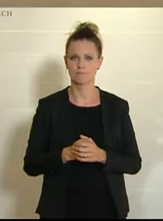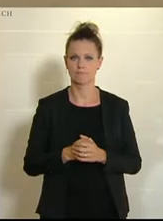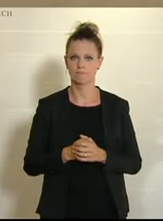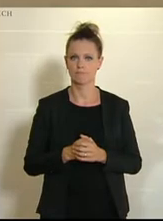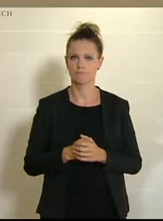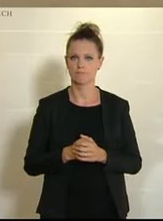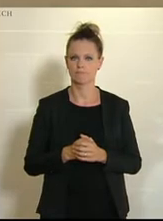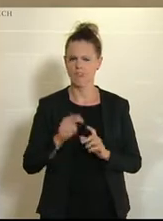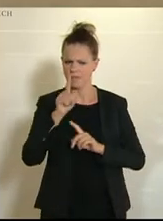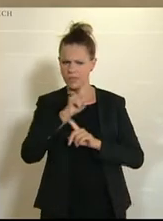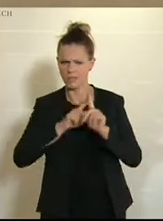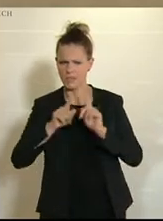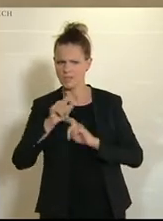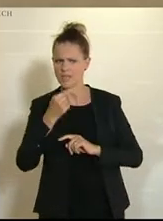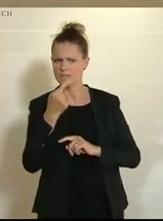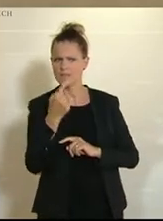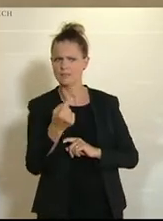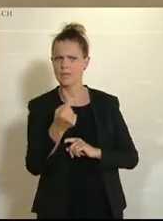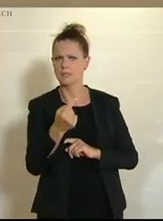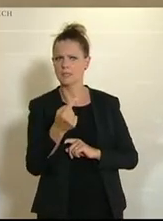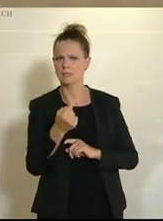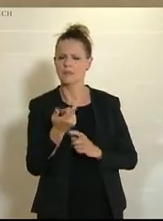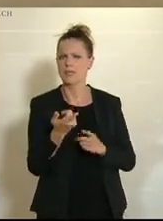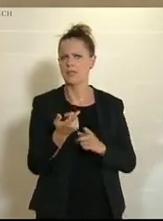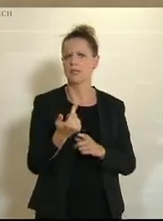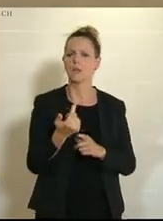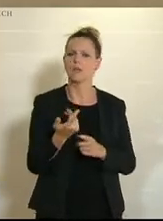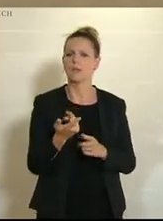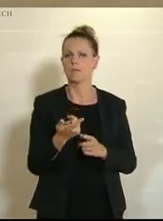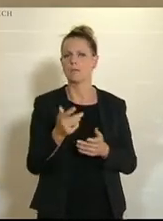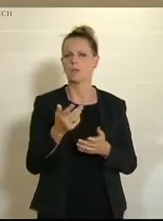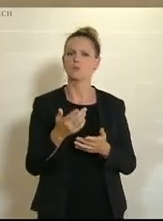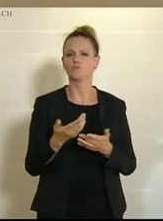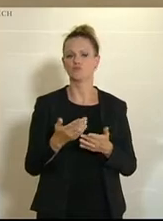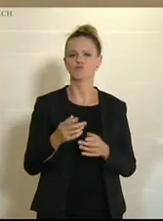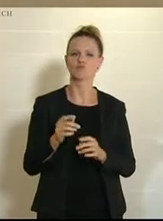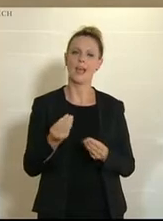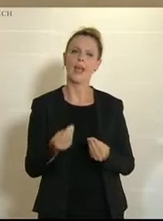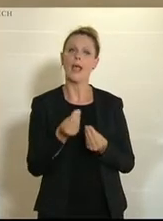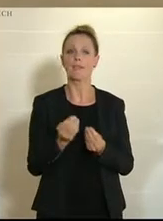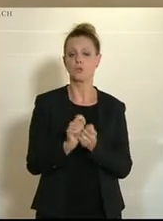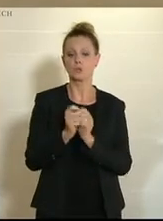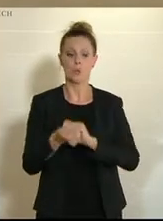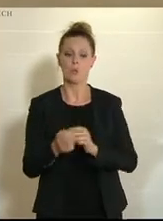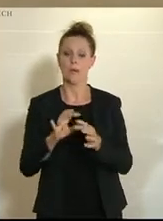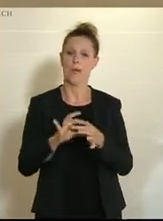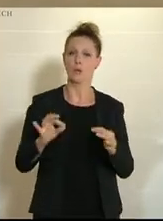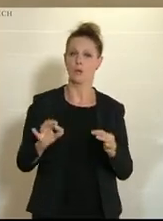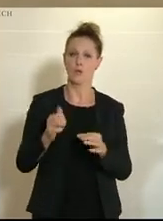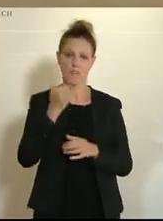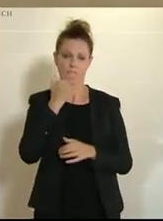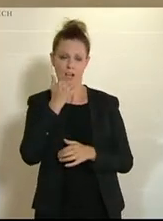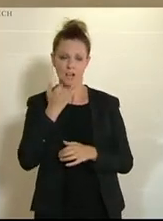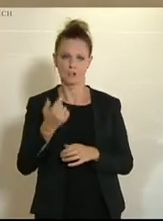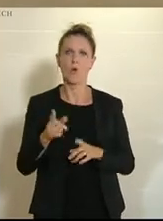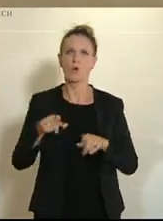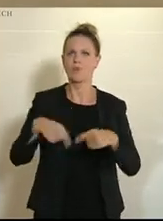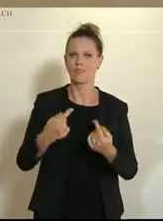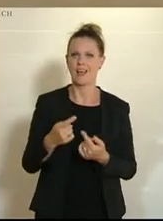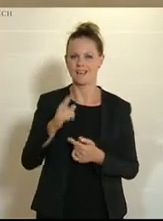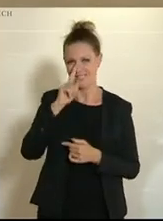verdächtigt wird, dass er entweder eine Scheinkonversion hat, weil er da bleiben will, oder dass er die sexuelle Orientierung nur vorgibt, weil er Asyl